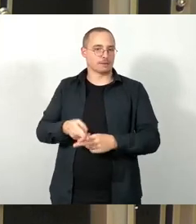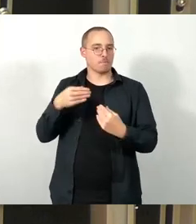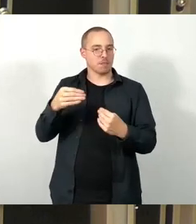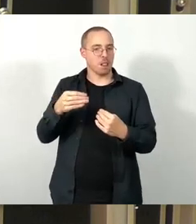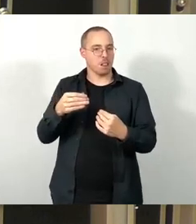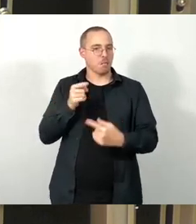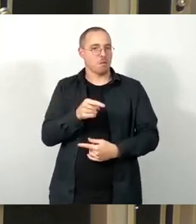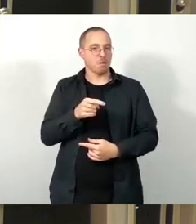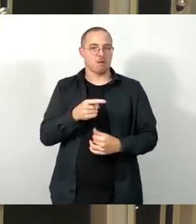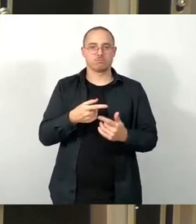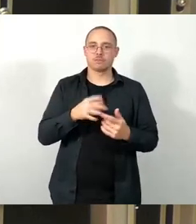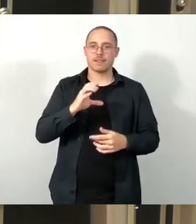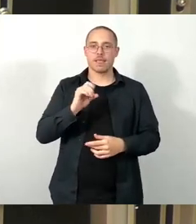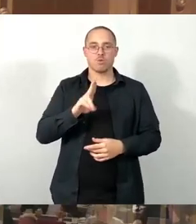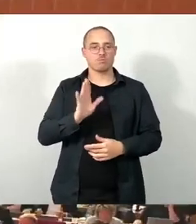Vielen Dank.